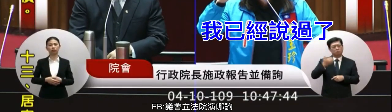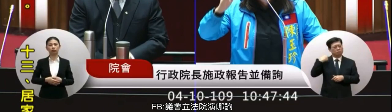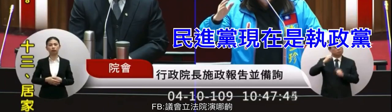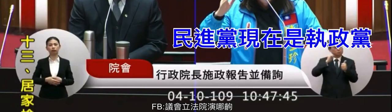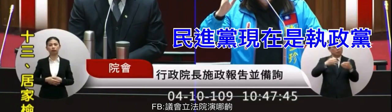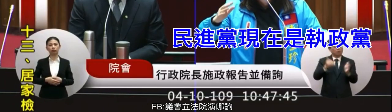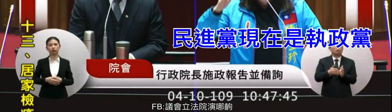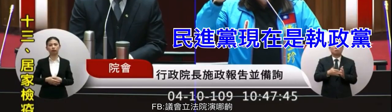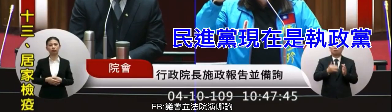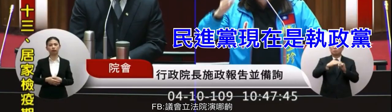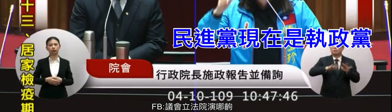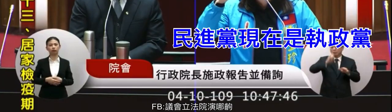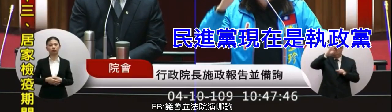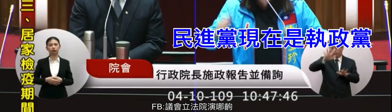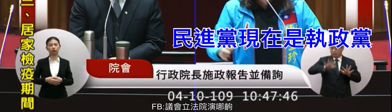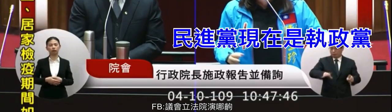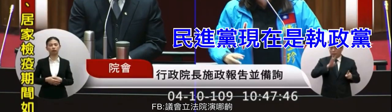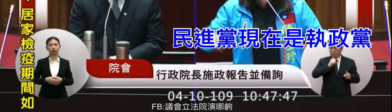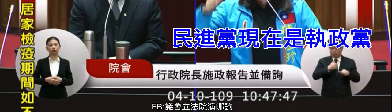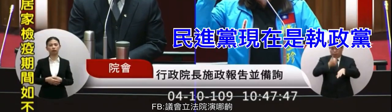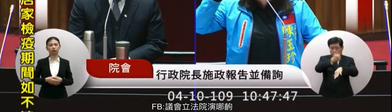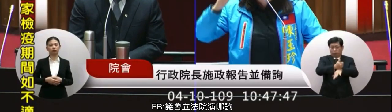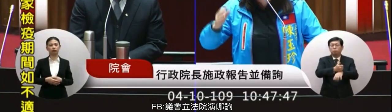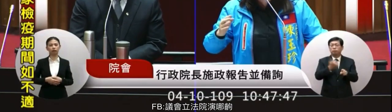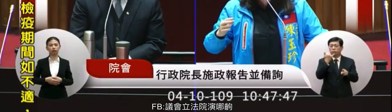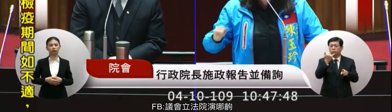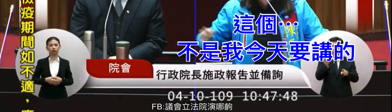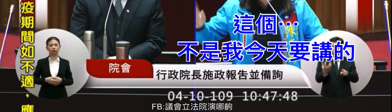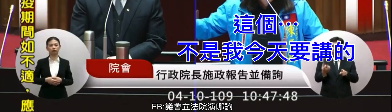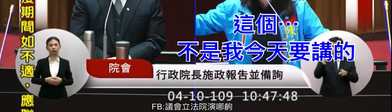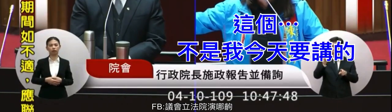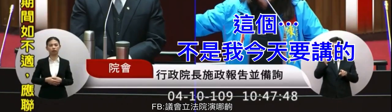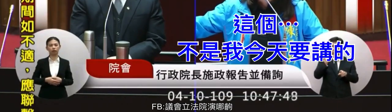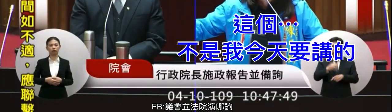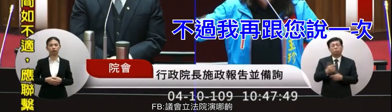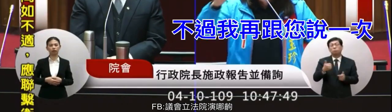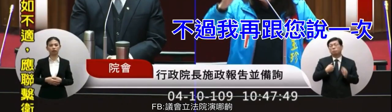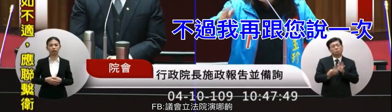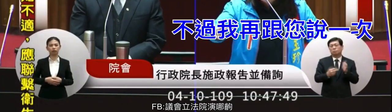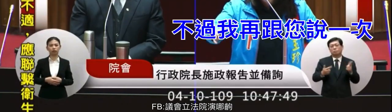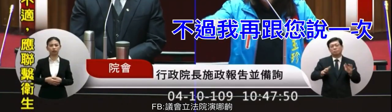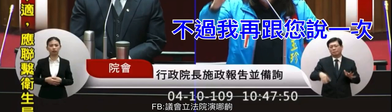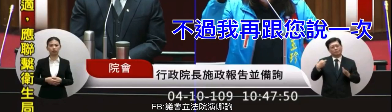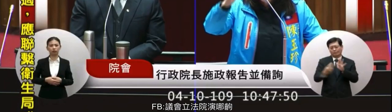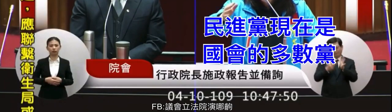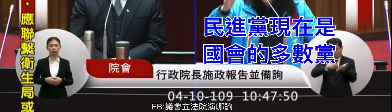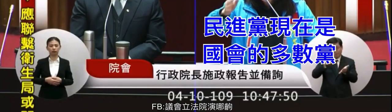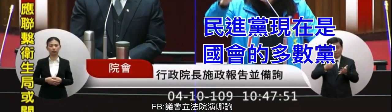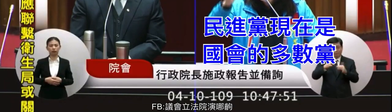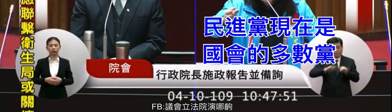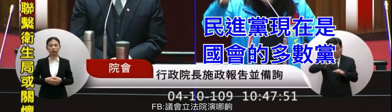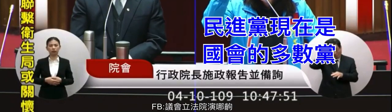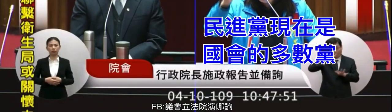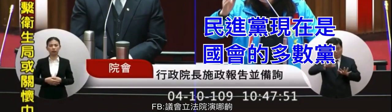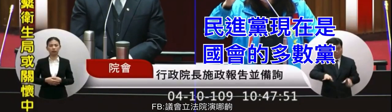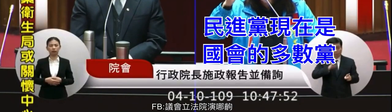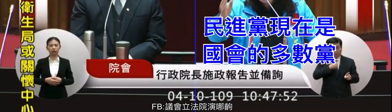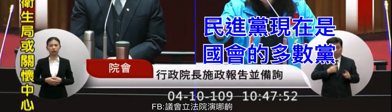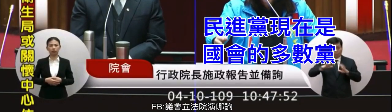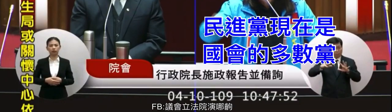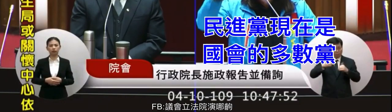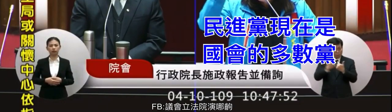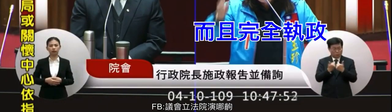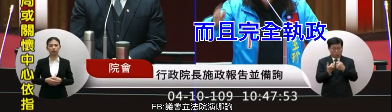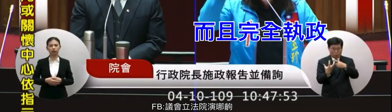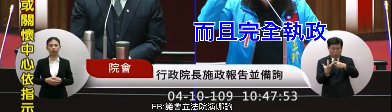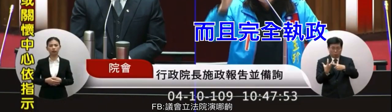过了。民进党现在是执政党，拥有这个不是我今天讲，不过我再跟您说一次，民进党现在是国会的